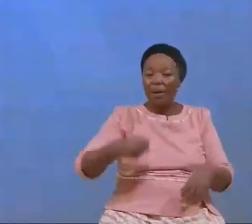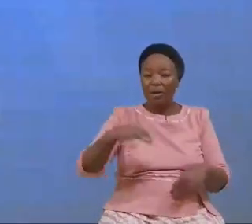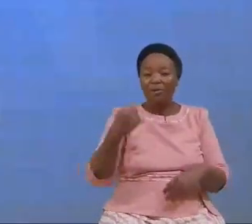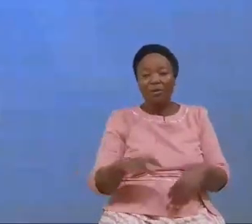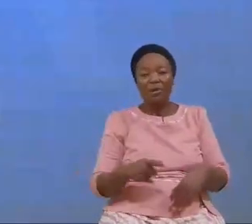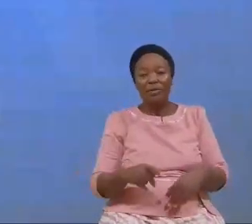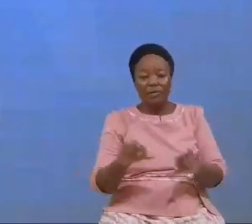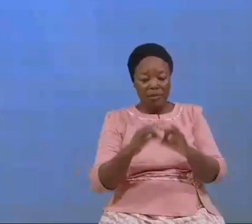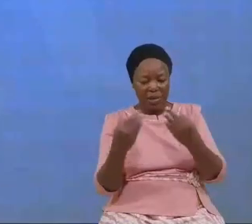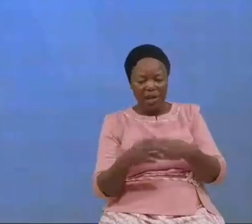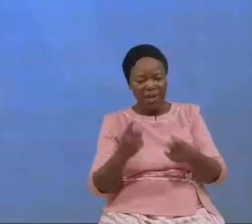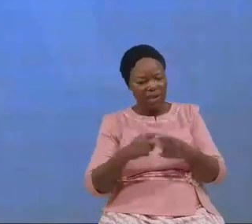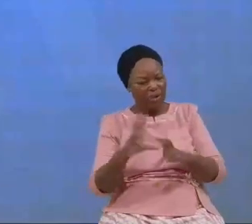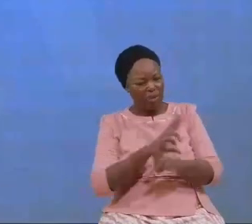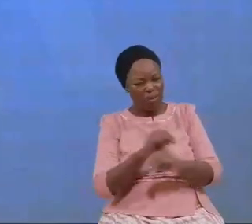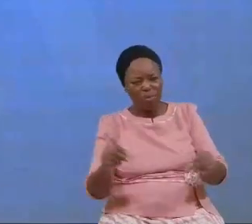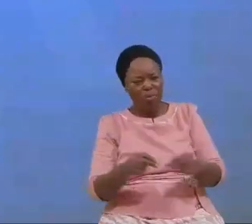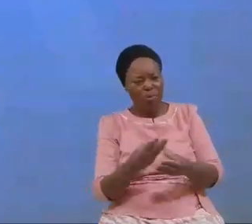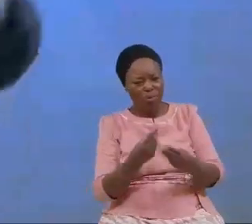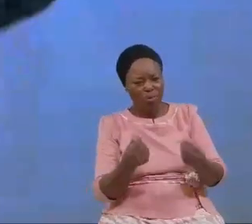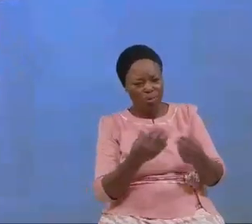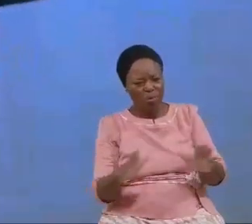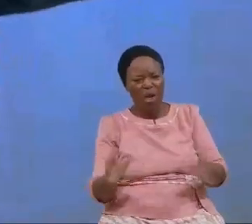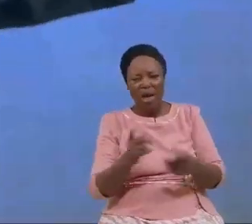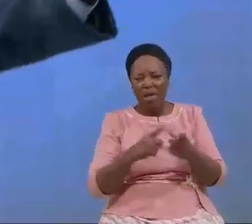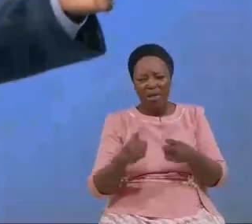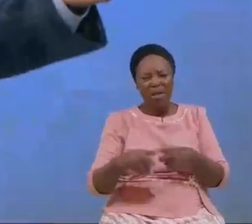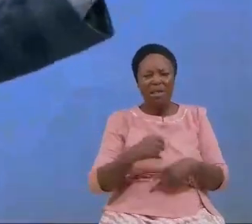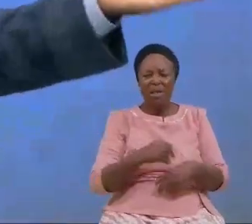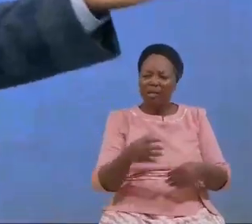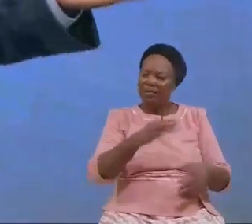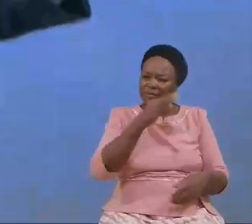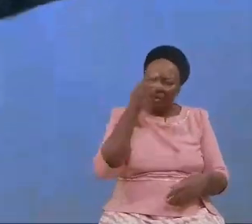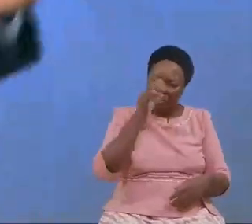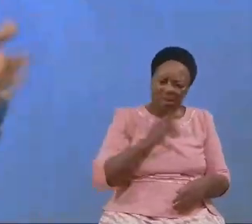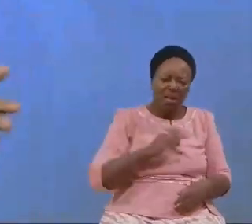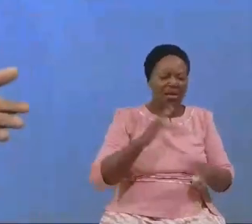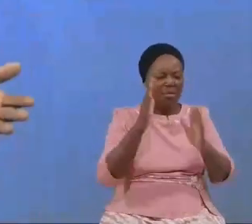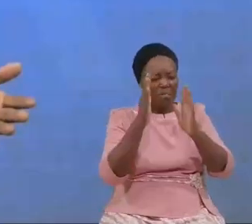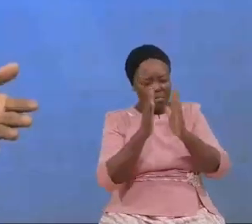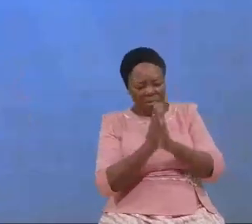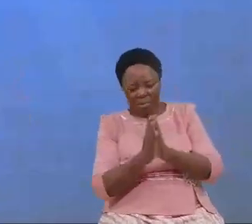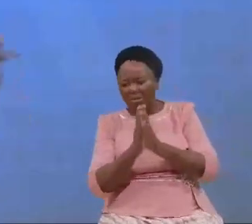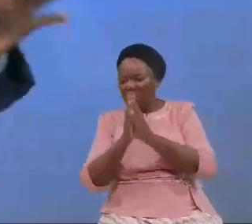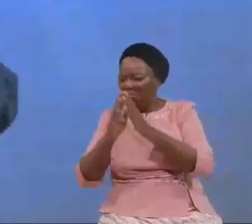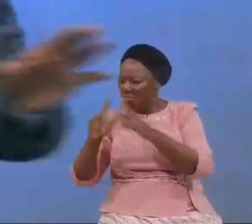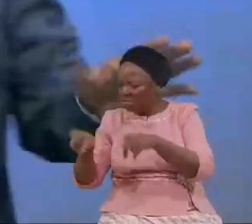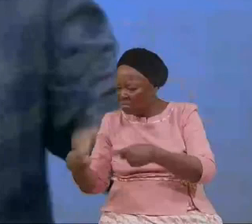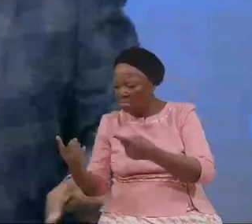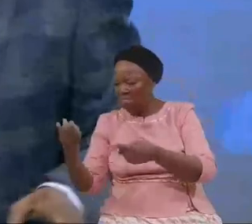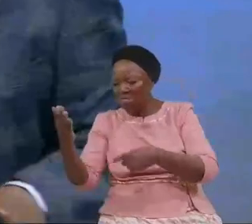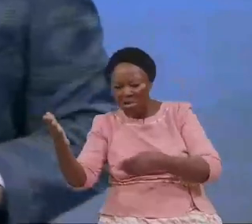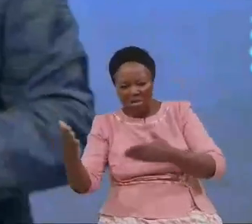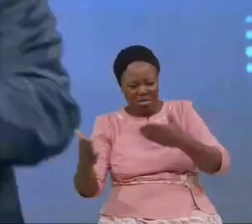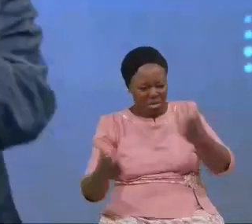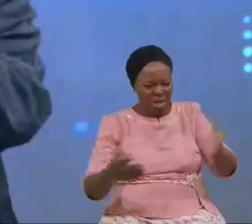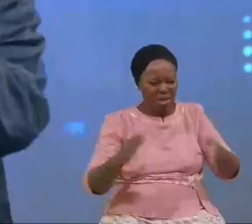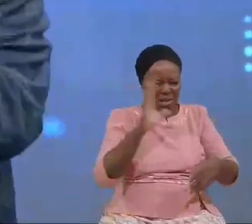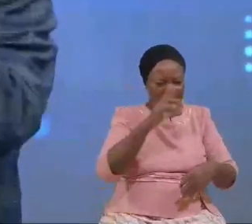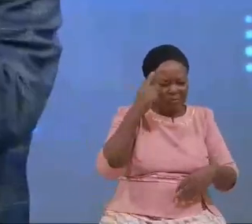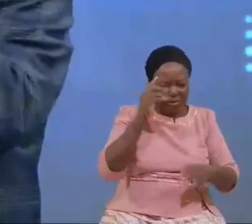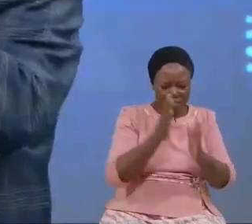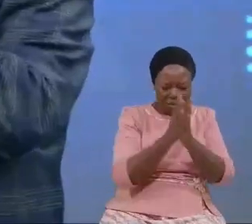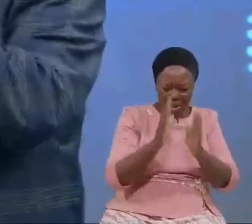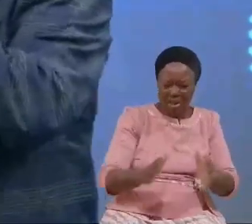il a jeûné il a prié il est allé vers le Prophète prier pour moi il est allé